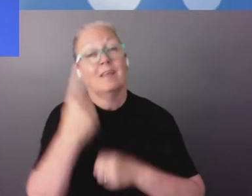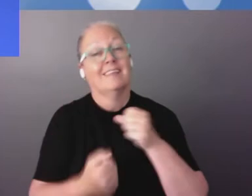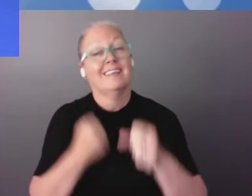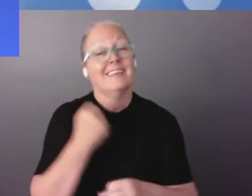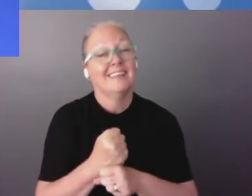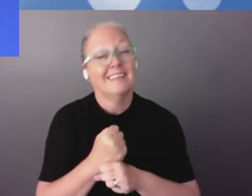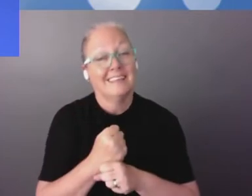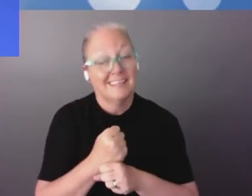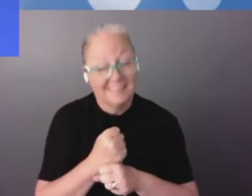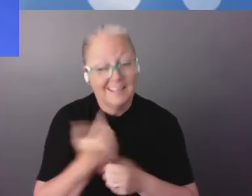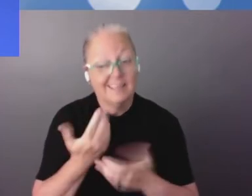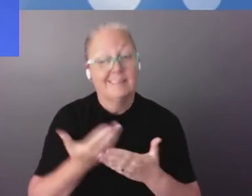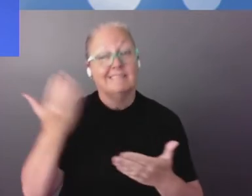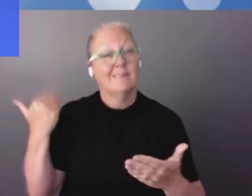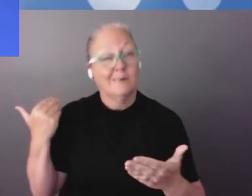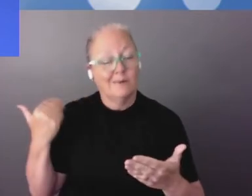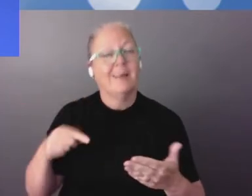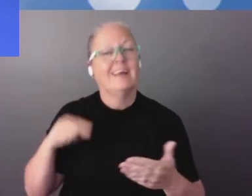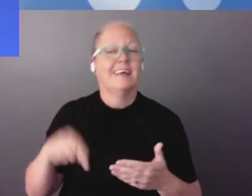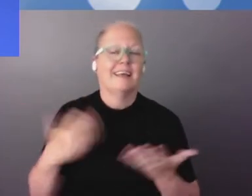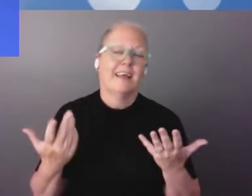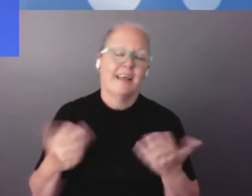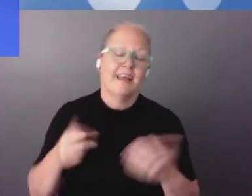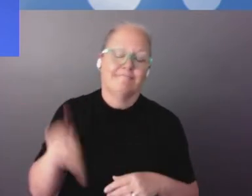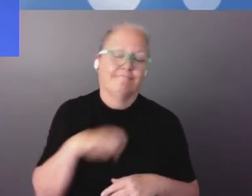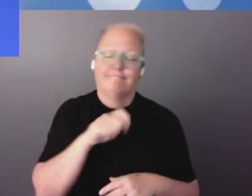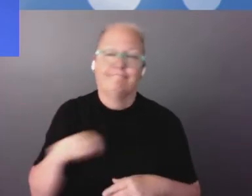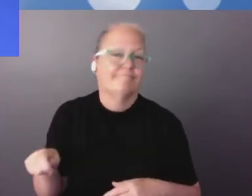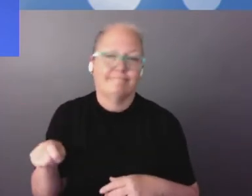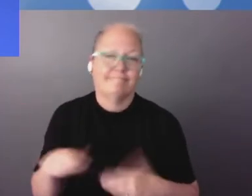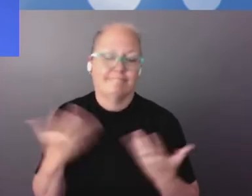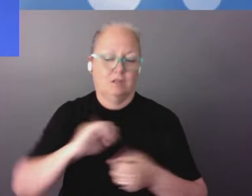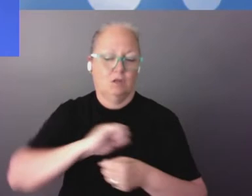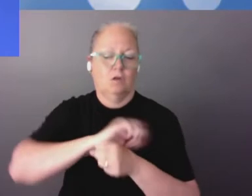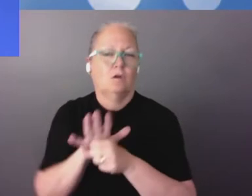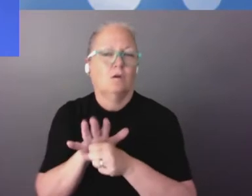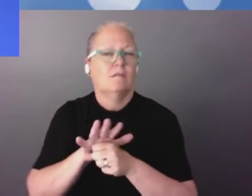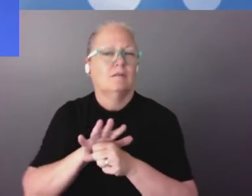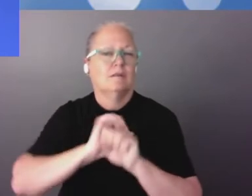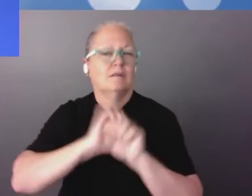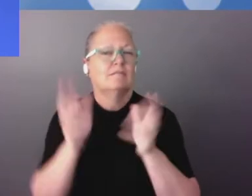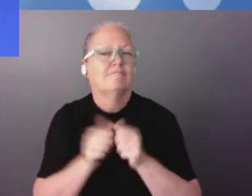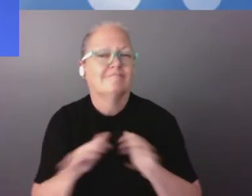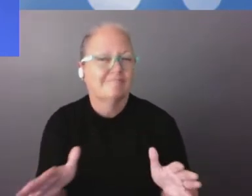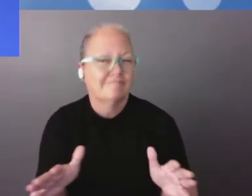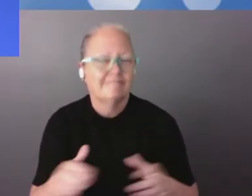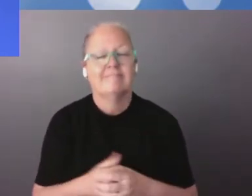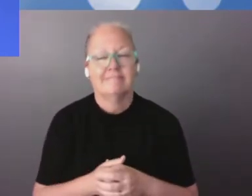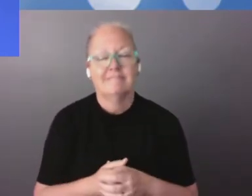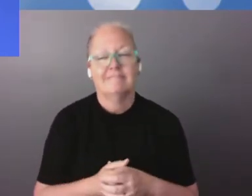قوة الجائحة هذه، ولكن بفضل الحلول الرقمية